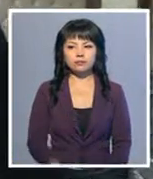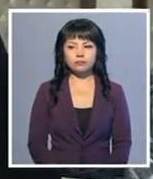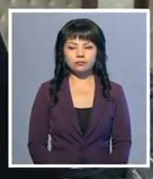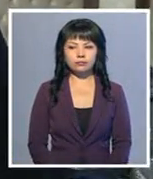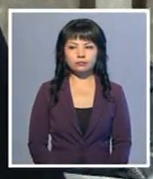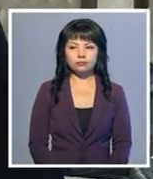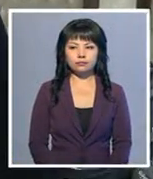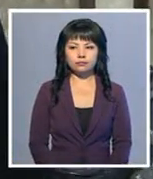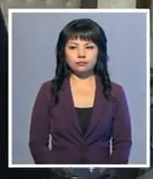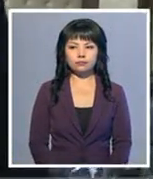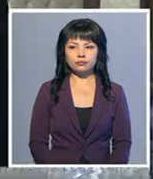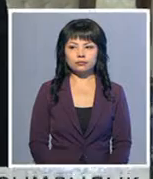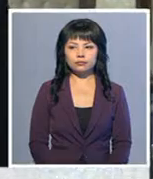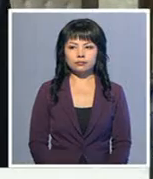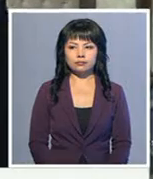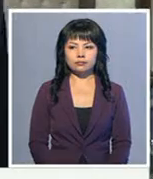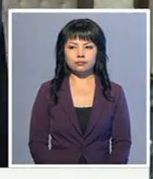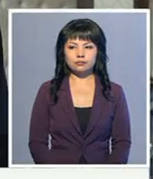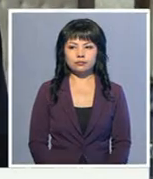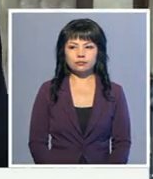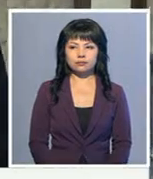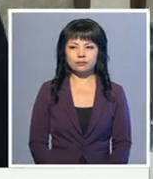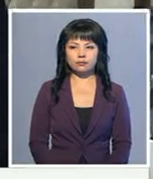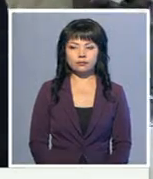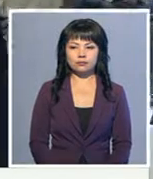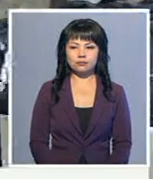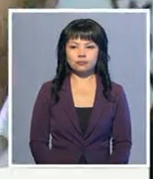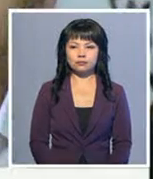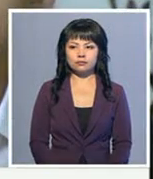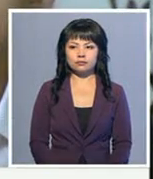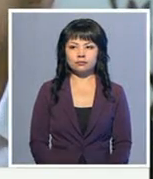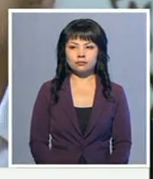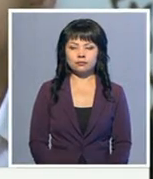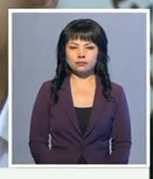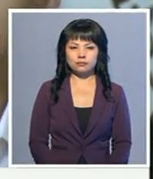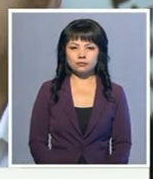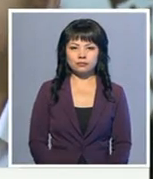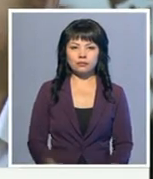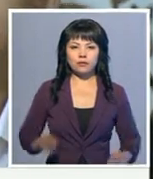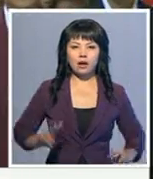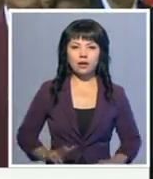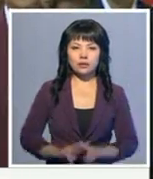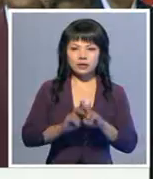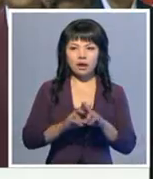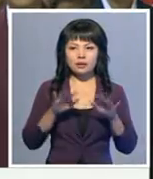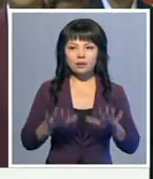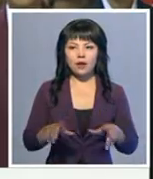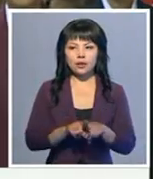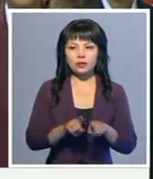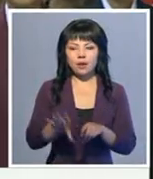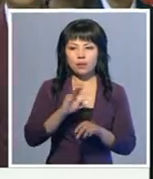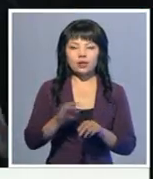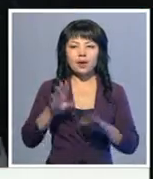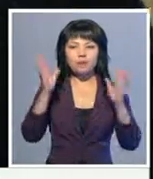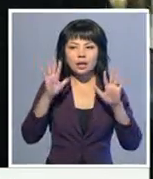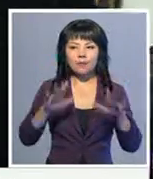болады? Тілек маған. Мектепті жақсы үлкен азамат болады. Астанадағы Хазірет Сұлтан мешітінде 300